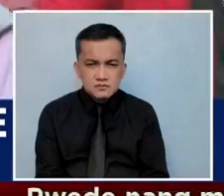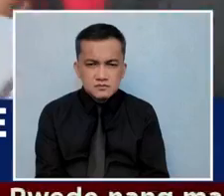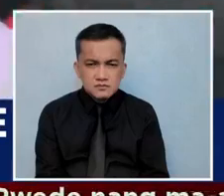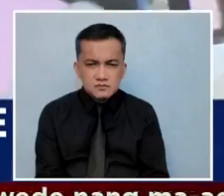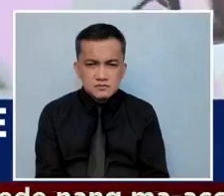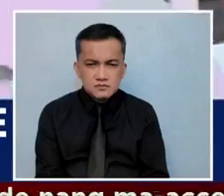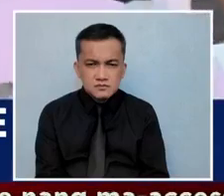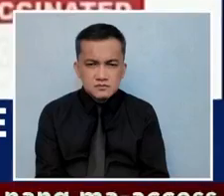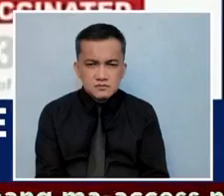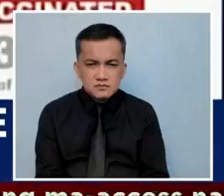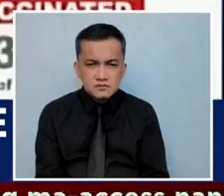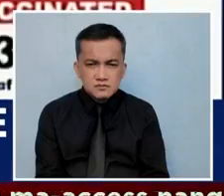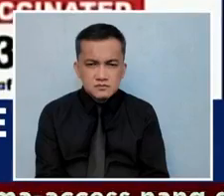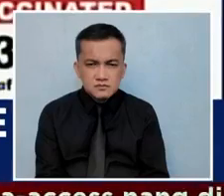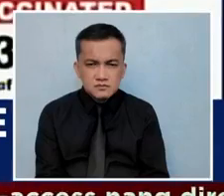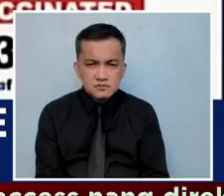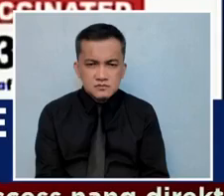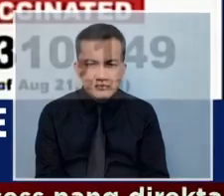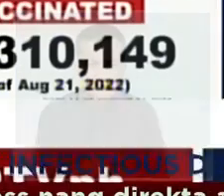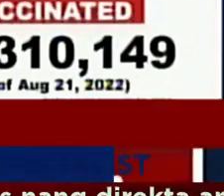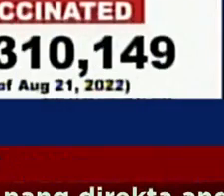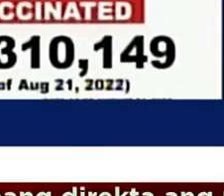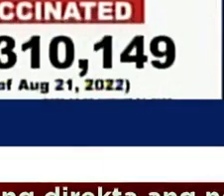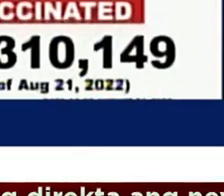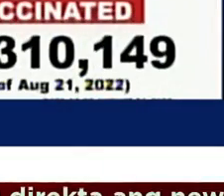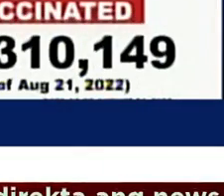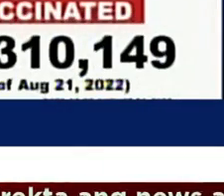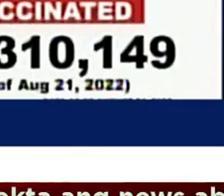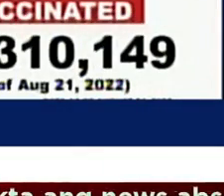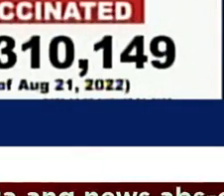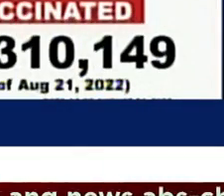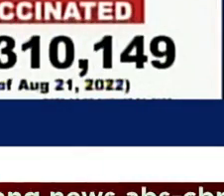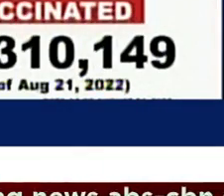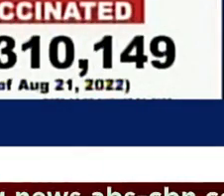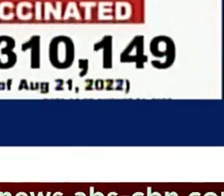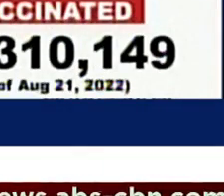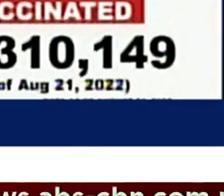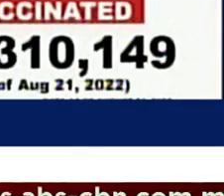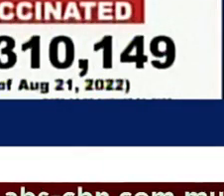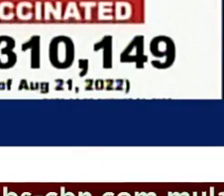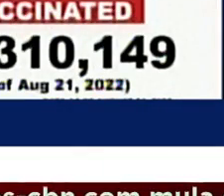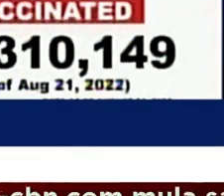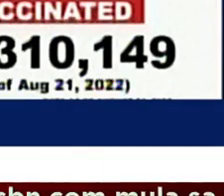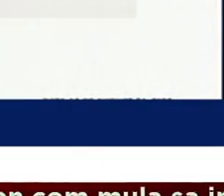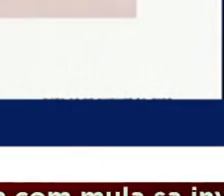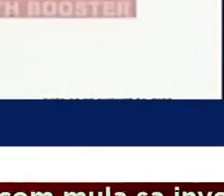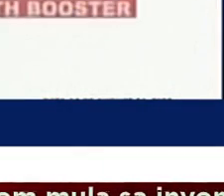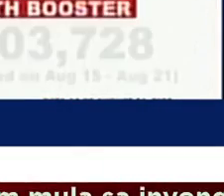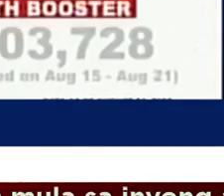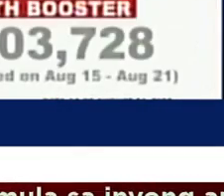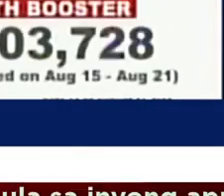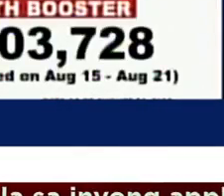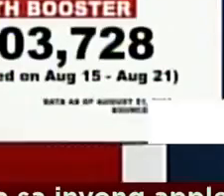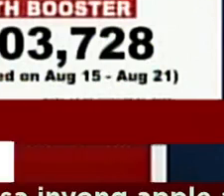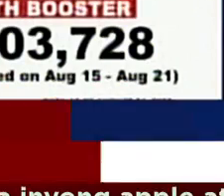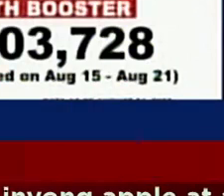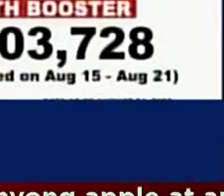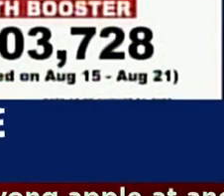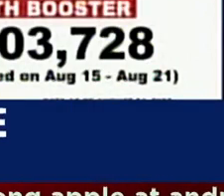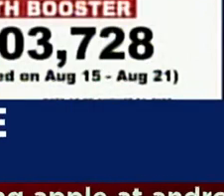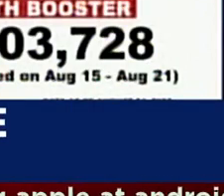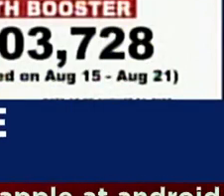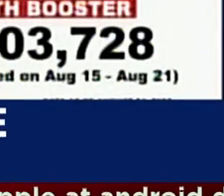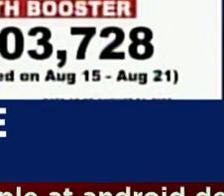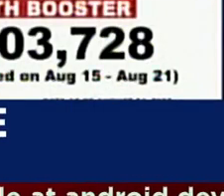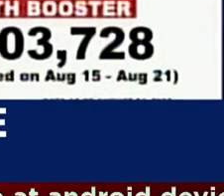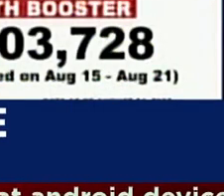ng COVID-19. Nakikita na natin no, na with this BA.5, ang tagal niyang bumaba. No? So there's